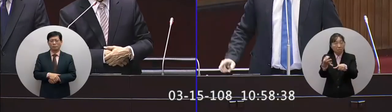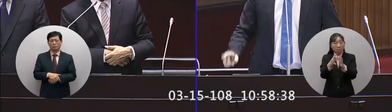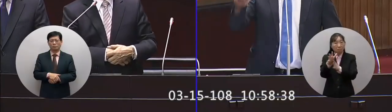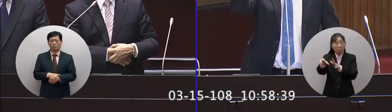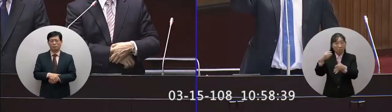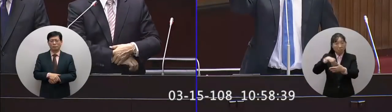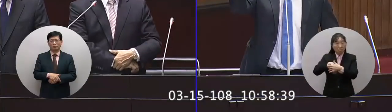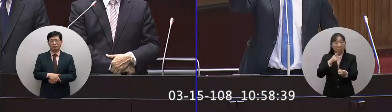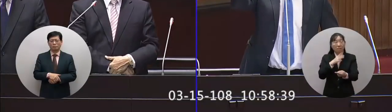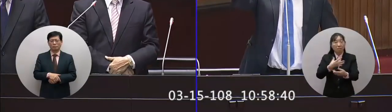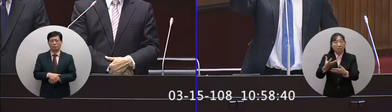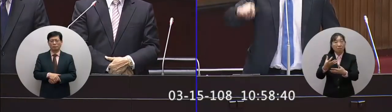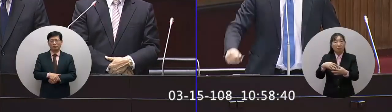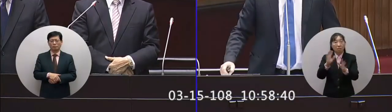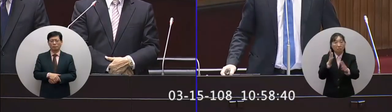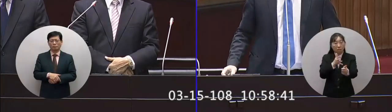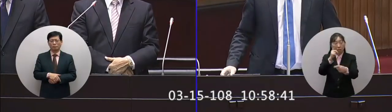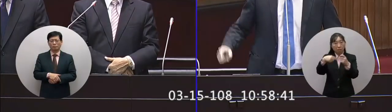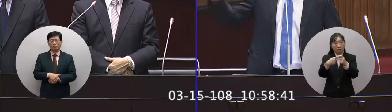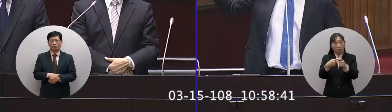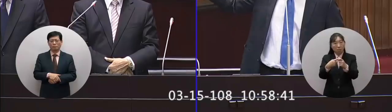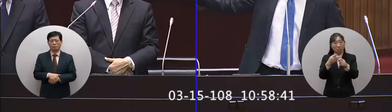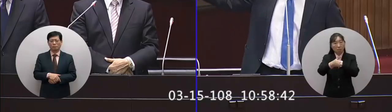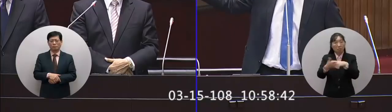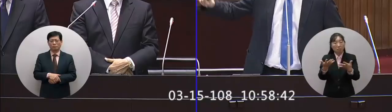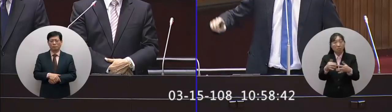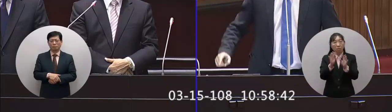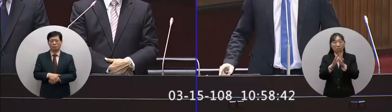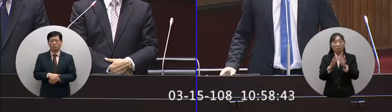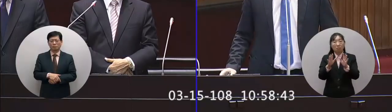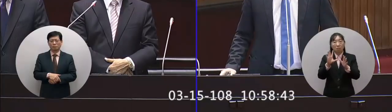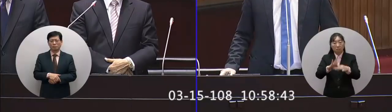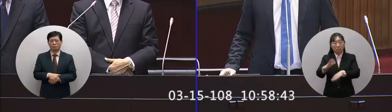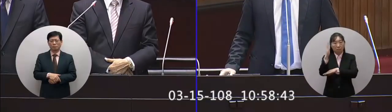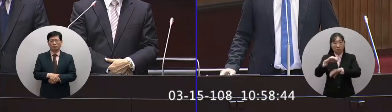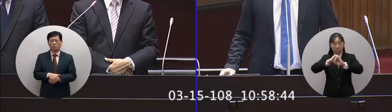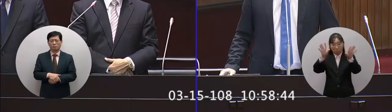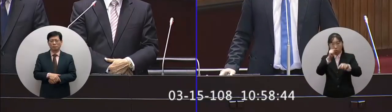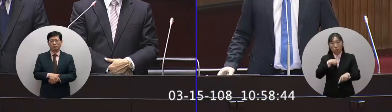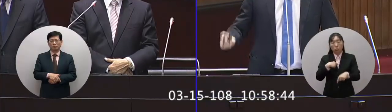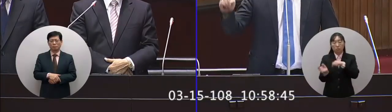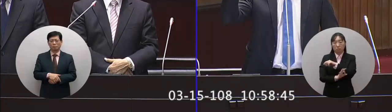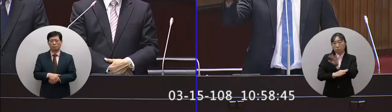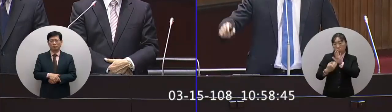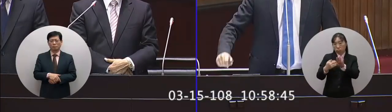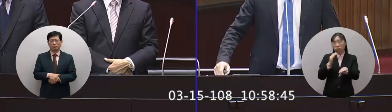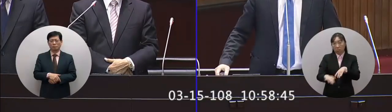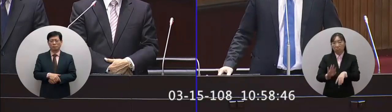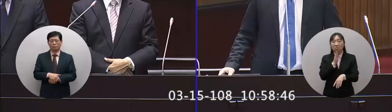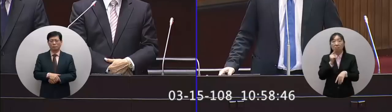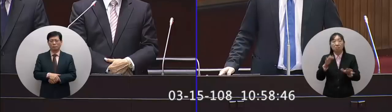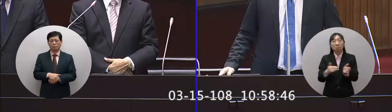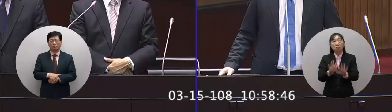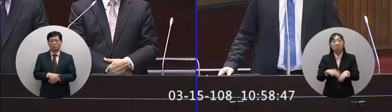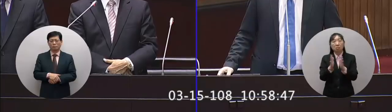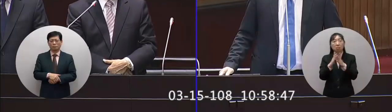罪？这件事情问了一年多，我们号称反贪腐的政府，到现在没有给大家一个清楚的